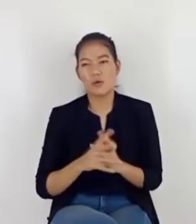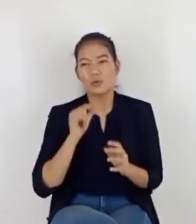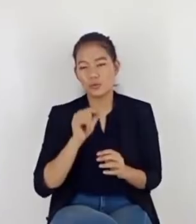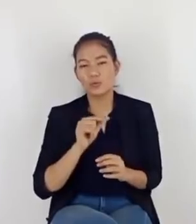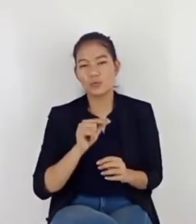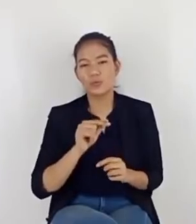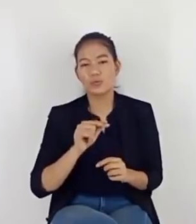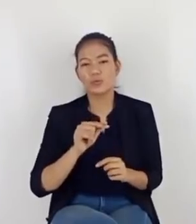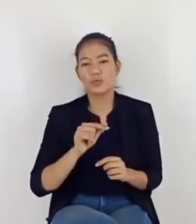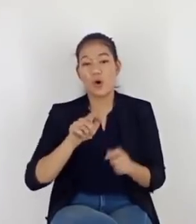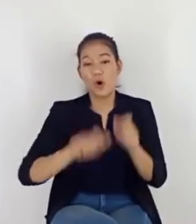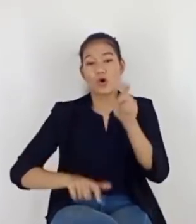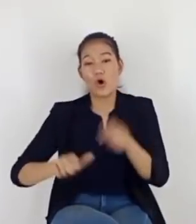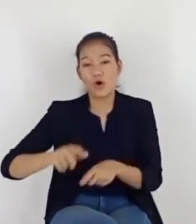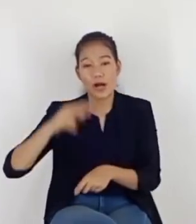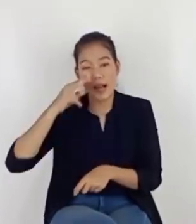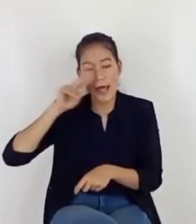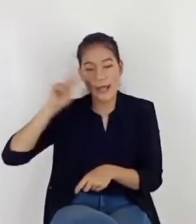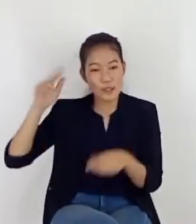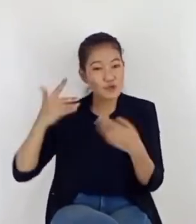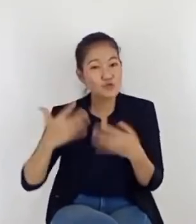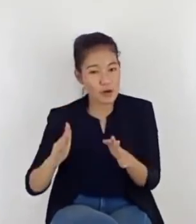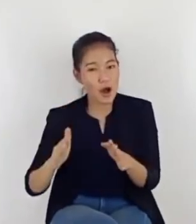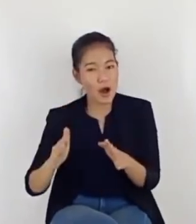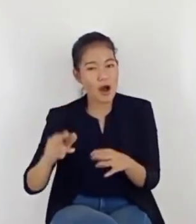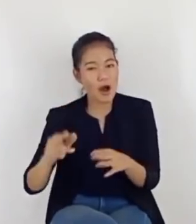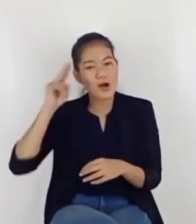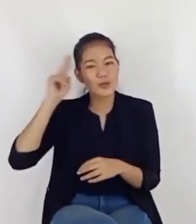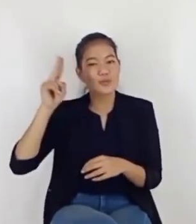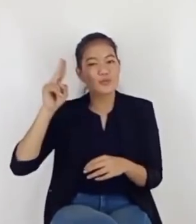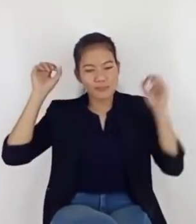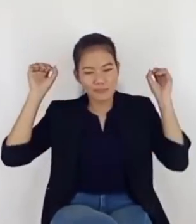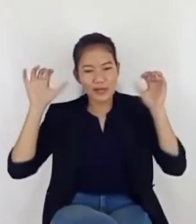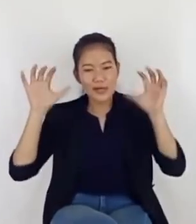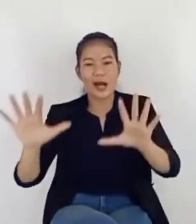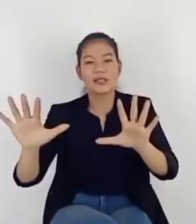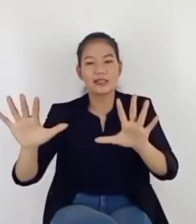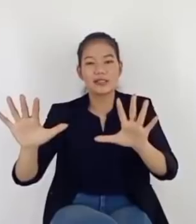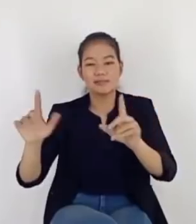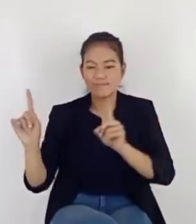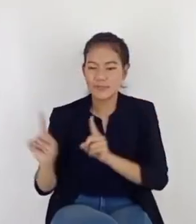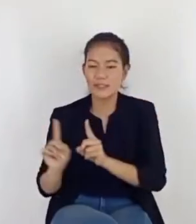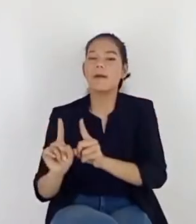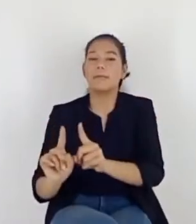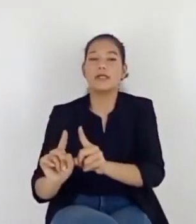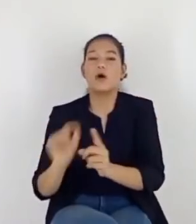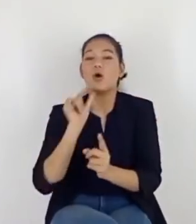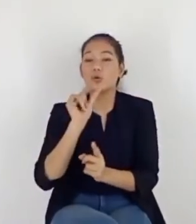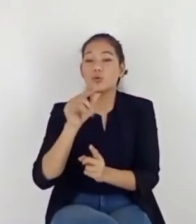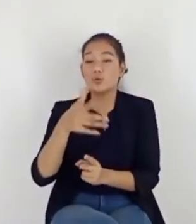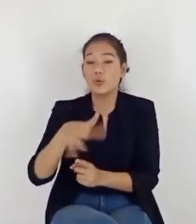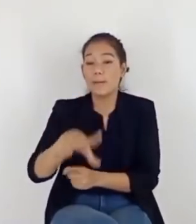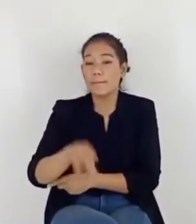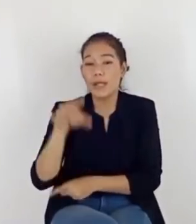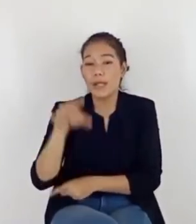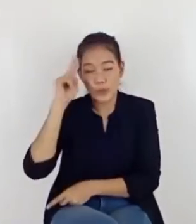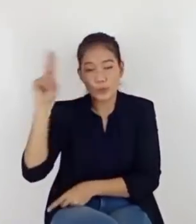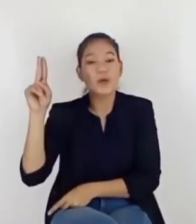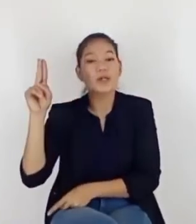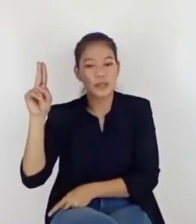yang sudah dilantik menjadi badan pelayanan, Tuhan juga memberkati komitmen mereka untuk menjadi utusan